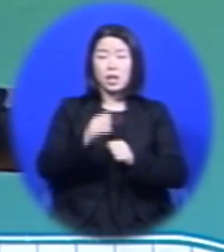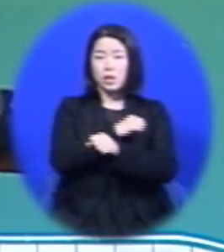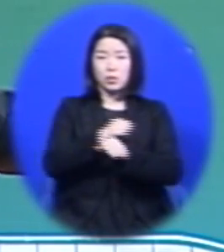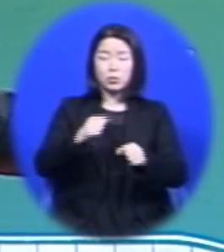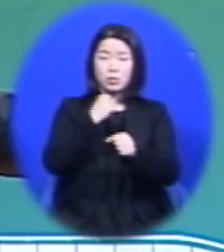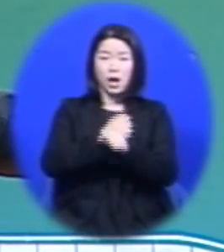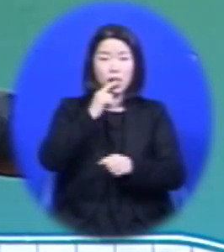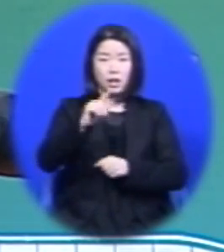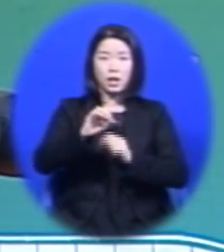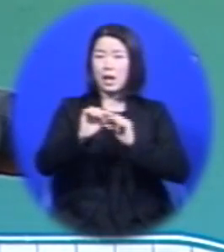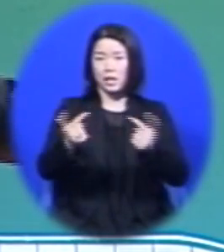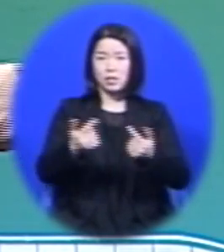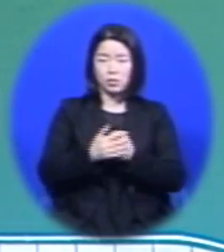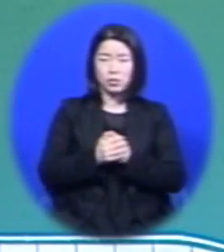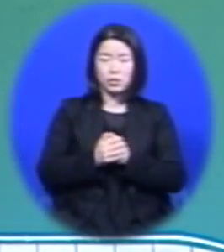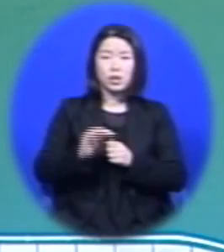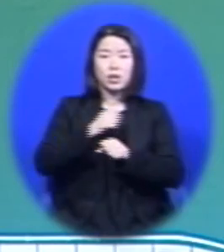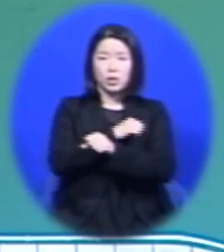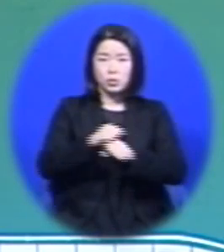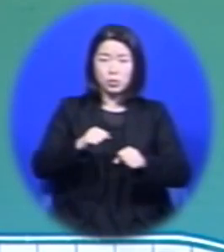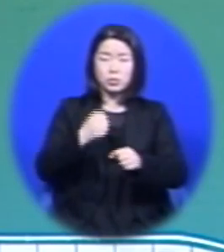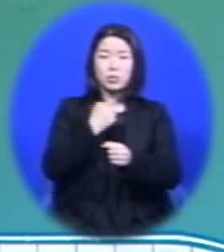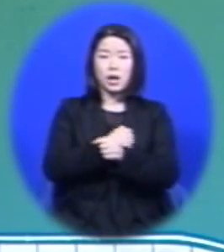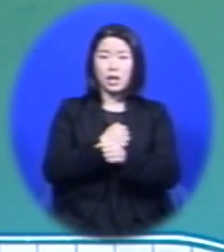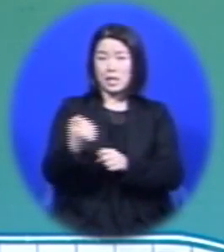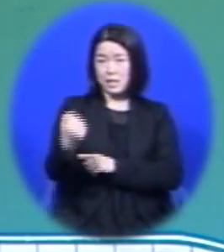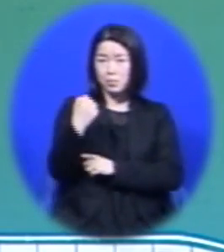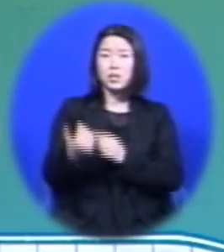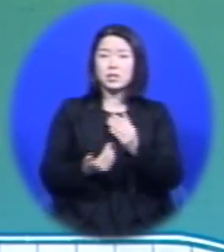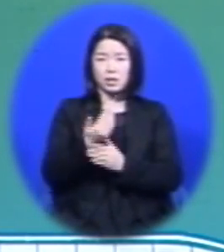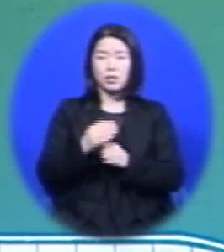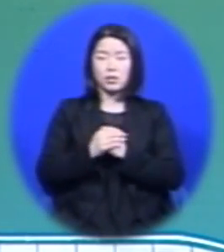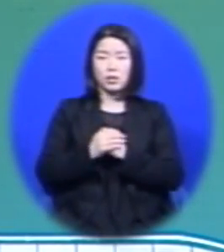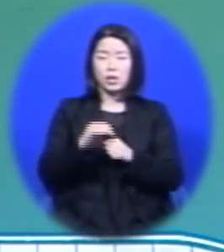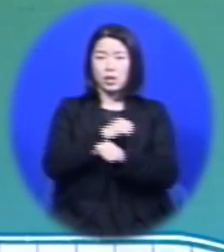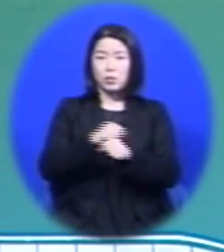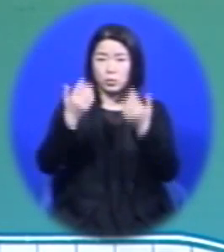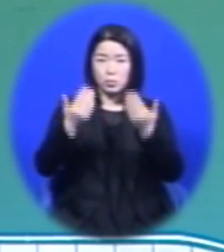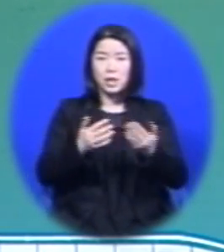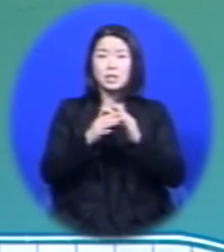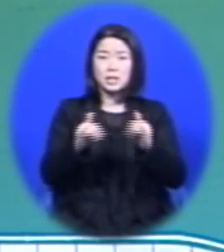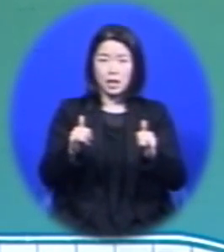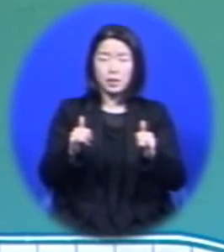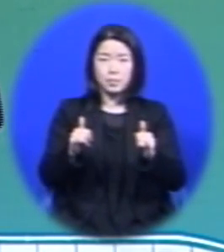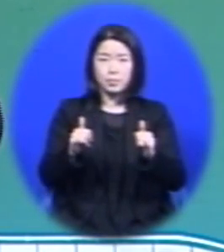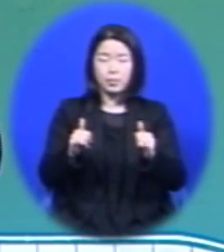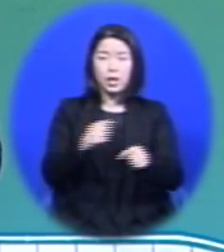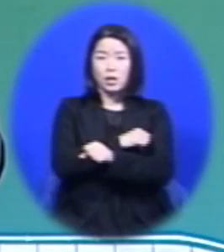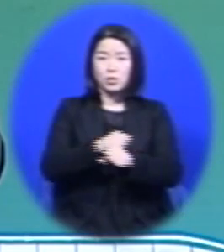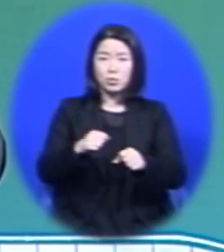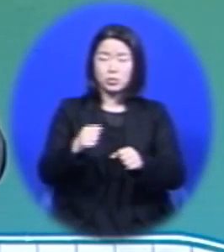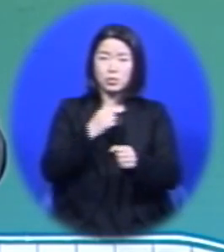용서하라가 아닙니다. 용서할 힘이 생겨요. 용서받은 사람에게는 용서할